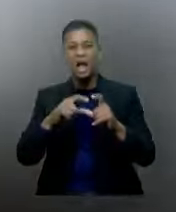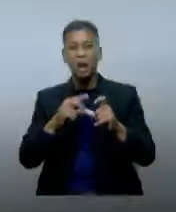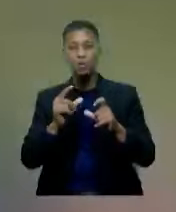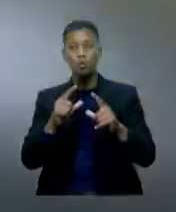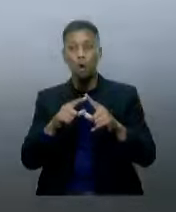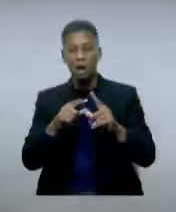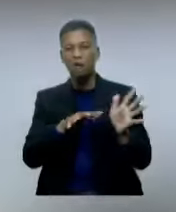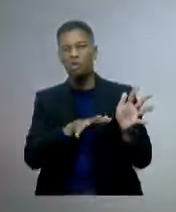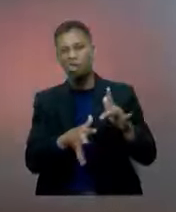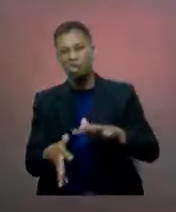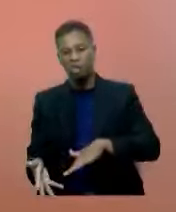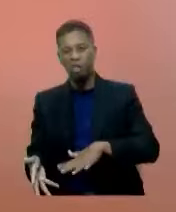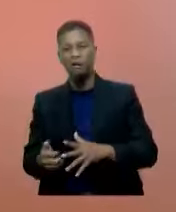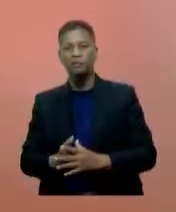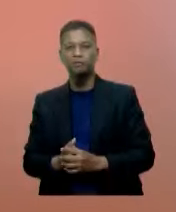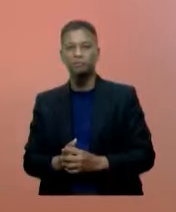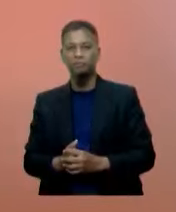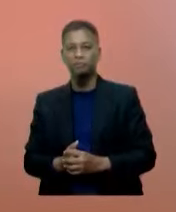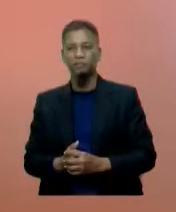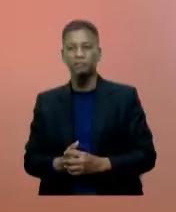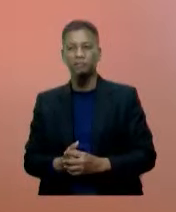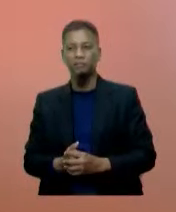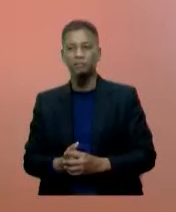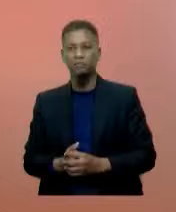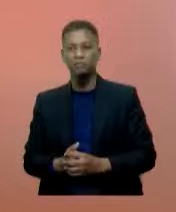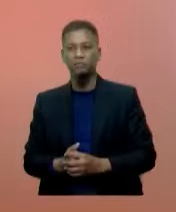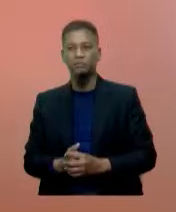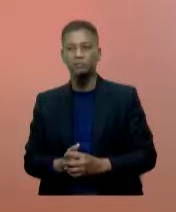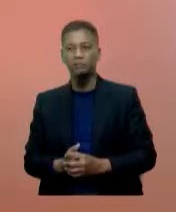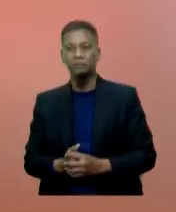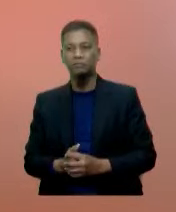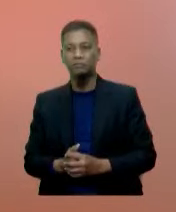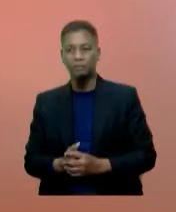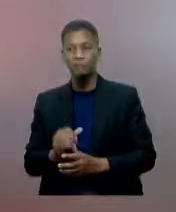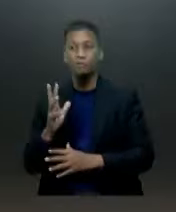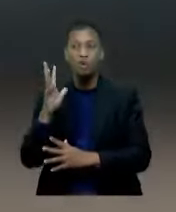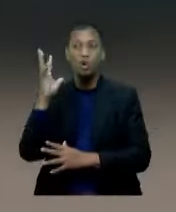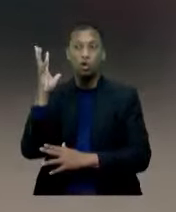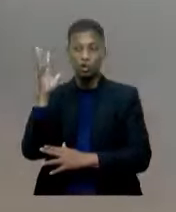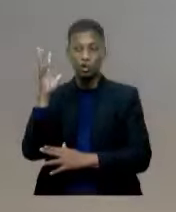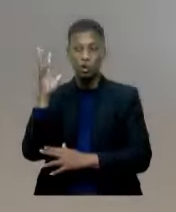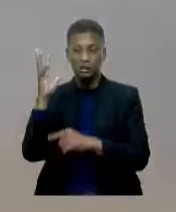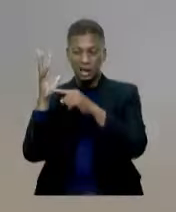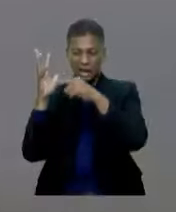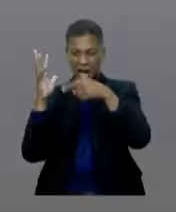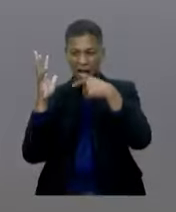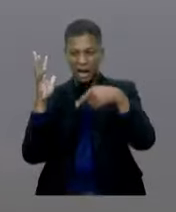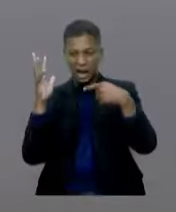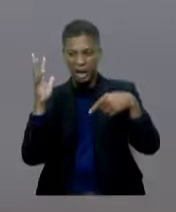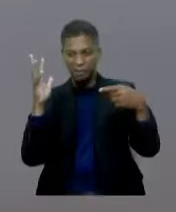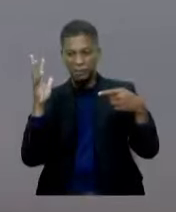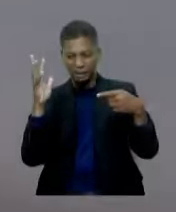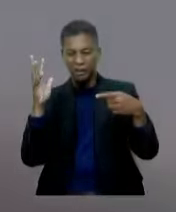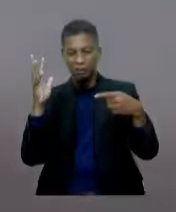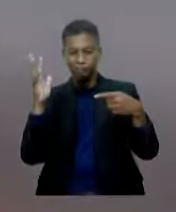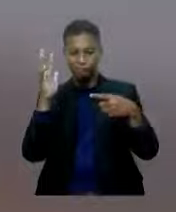Batang pohon yang terseret longsor menimpa kabel listrik PLN menimbulkan percikan api hingga kabel terputus. Sejumlah